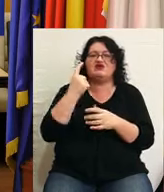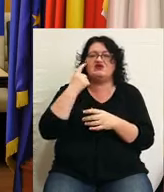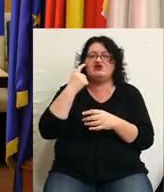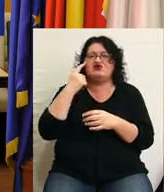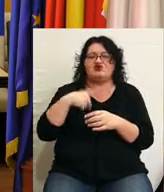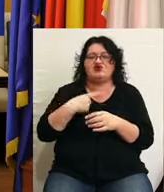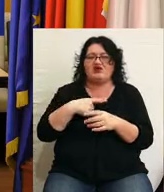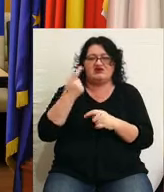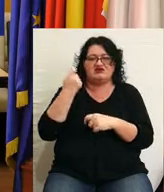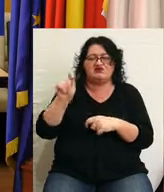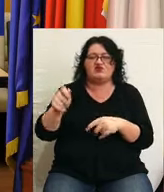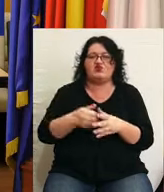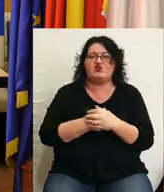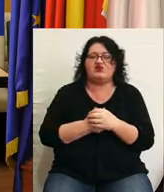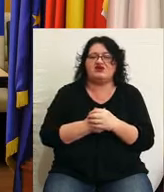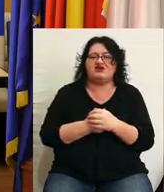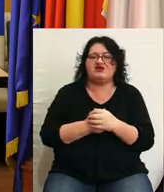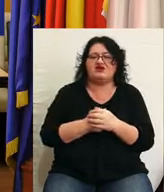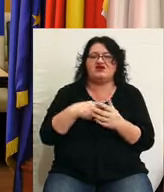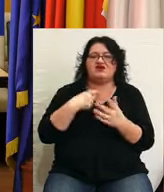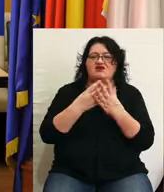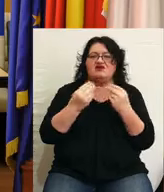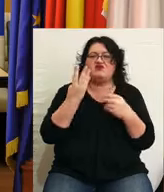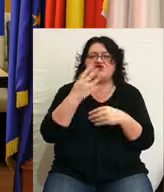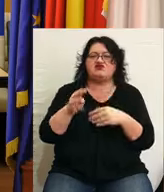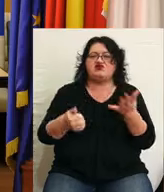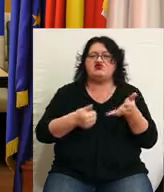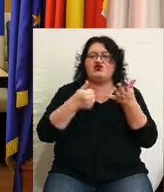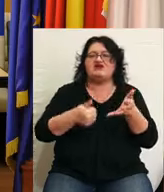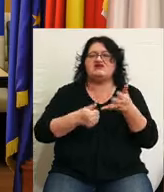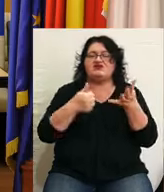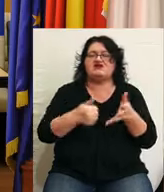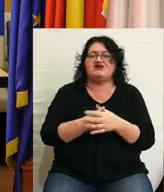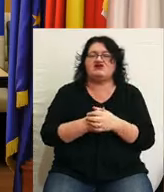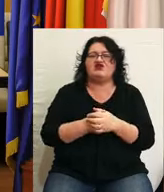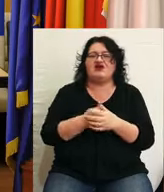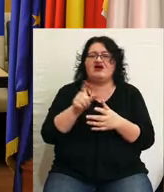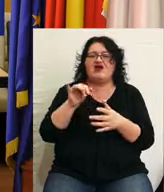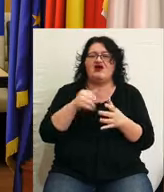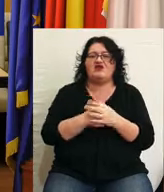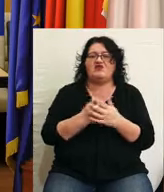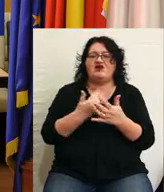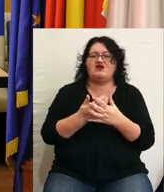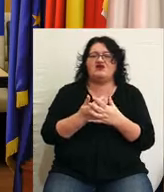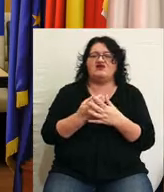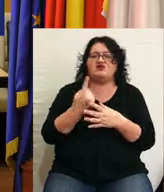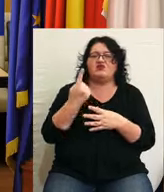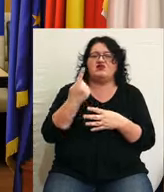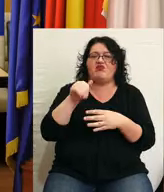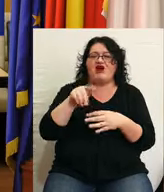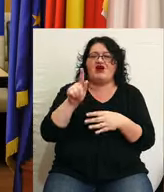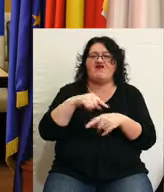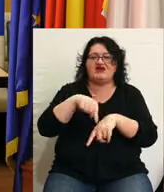încă este mult, 416 lei per megawattoră,